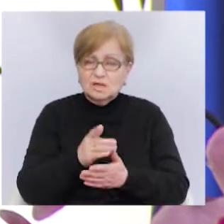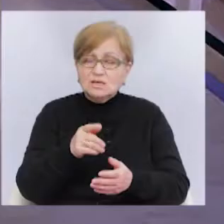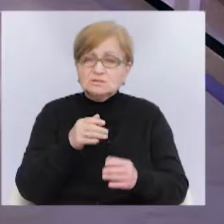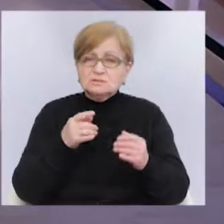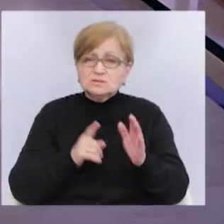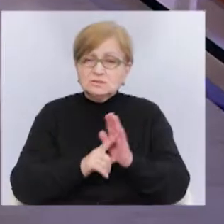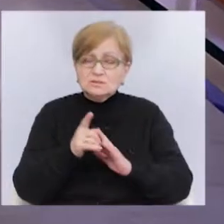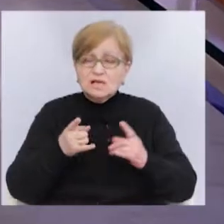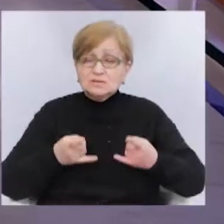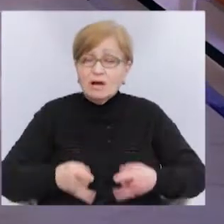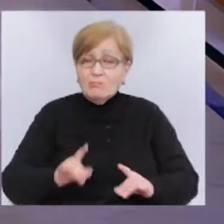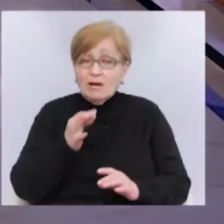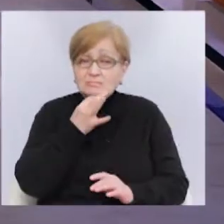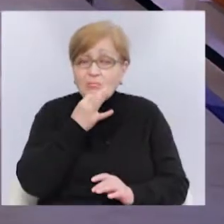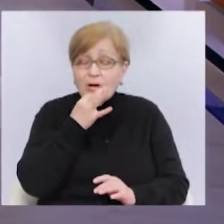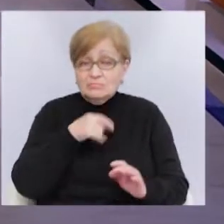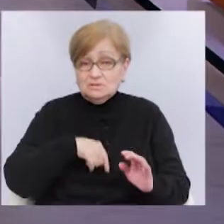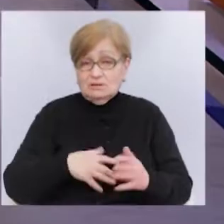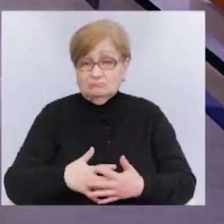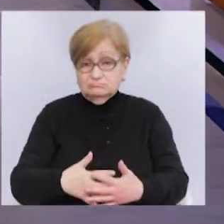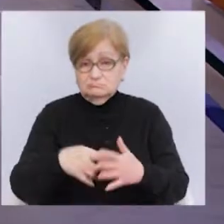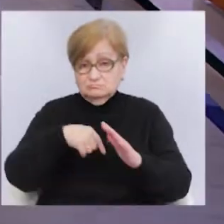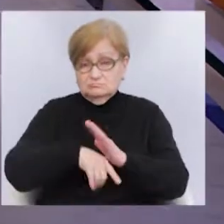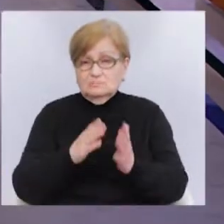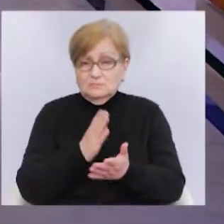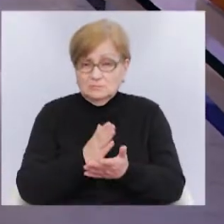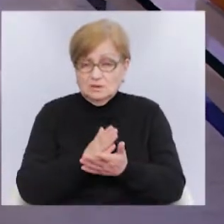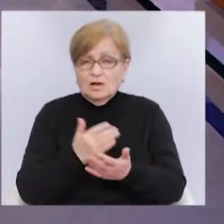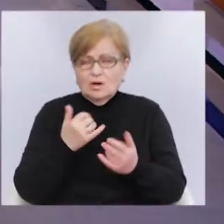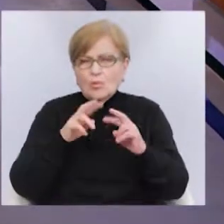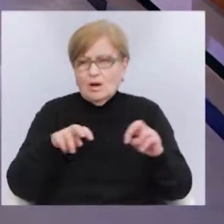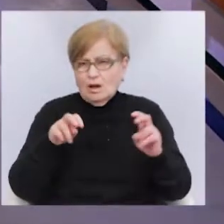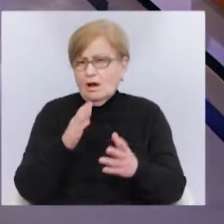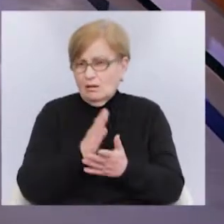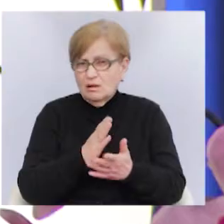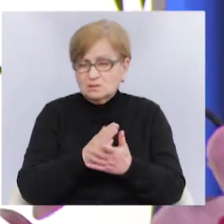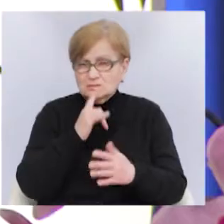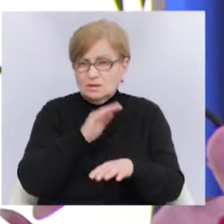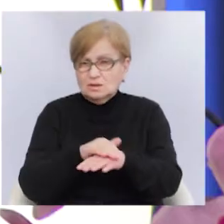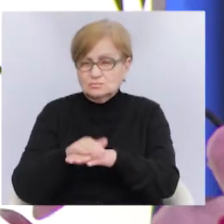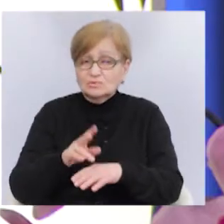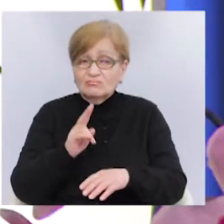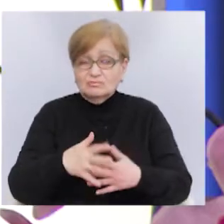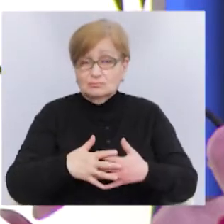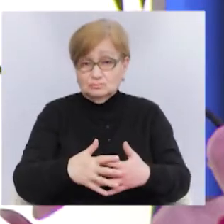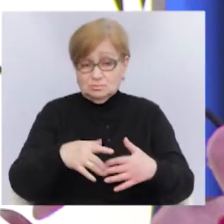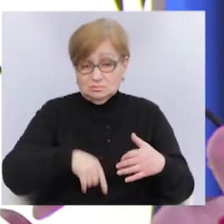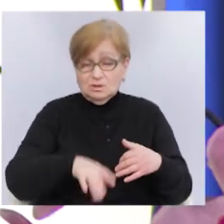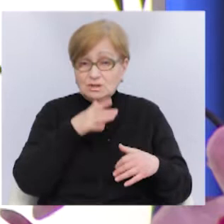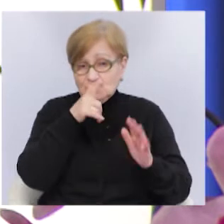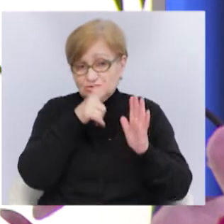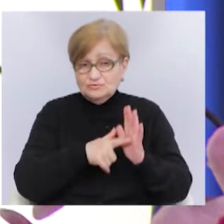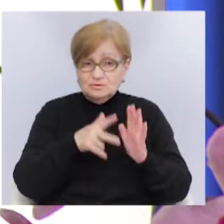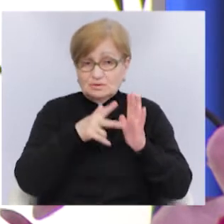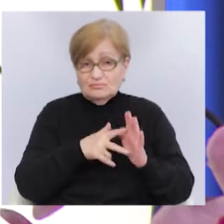იწყება. დაბადებამდე უკვე არსებობს გარკვეული კვლევები, რომელიც ადასტურებს, რომ მოცლად ყოფნის დროს უკვე